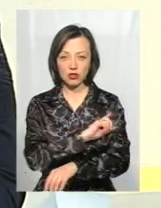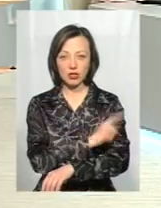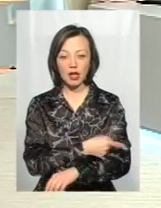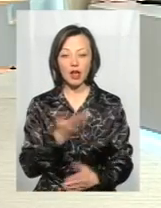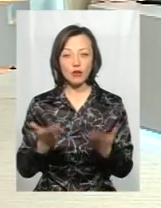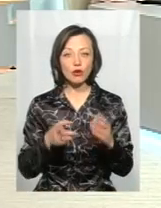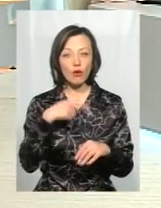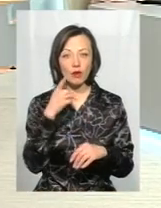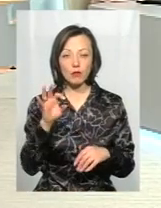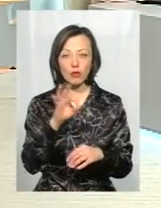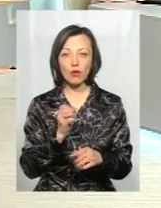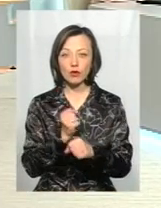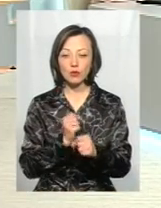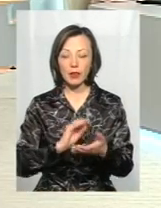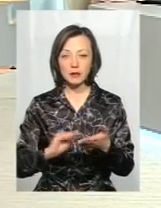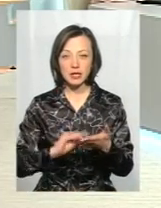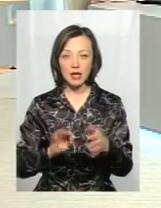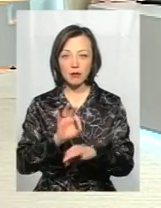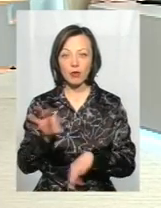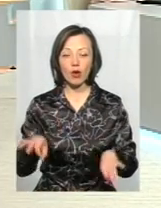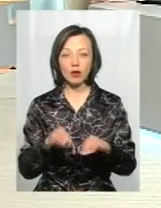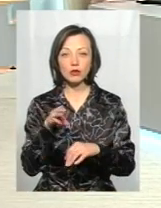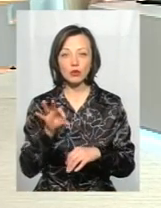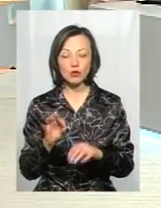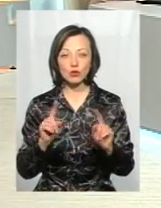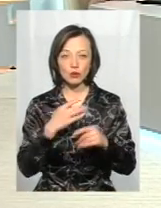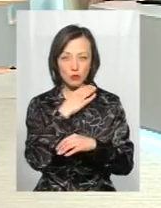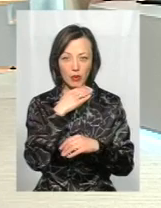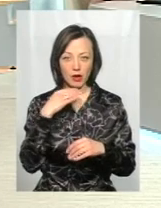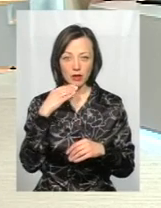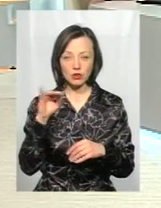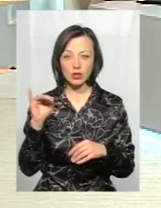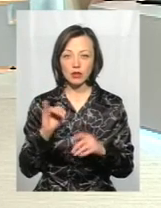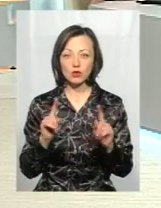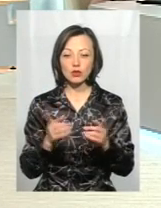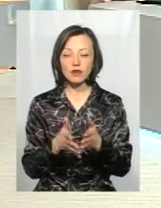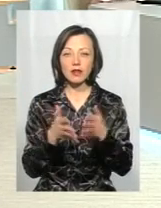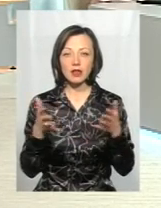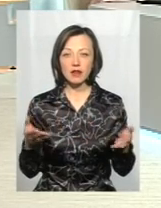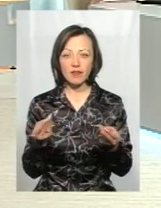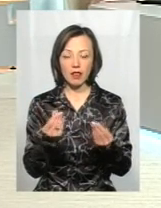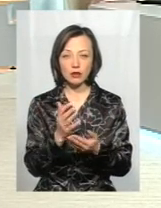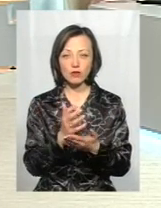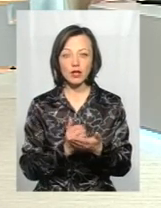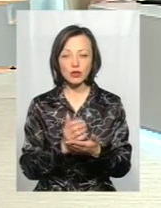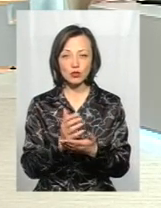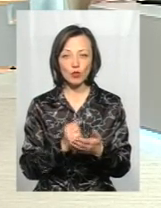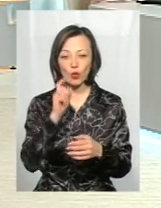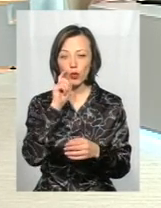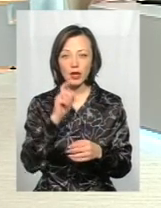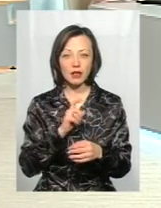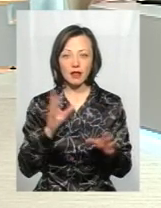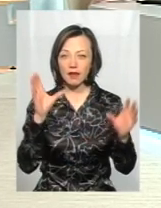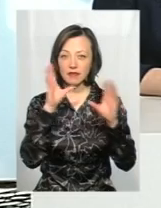Якщо говорити про розробку і написання проєктів, то проєктів дуже багато і дуже великий фінансовий ресурс, який Україна